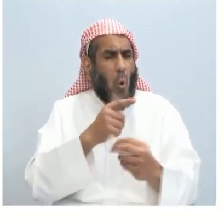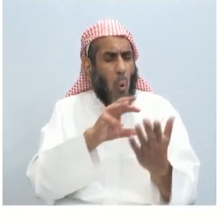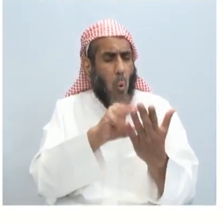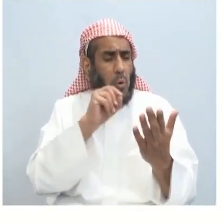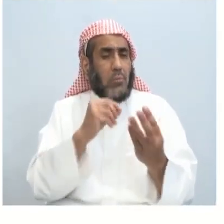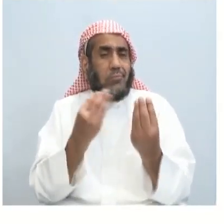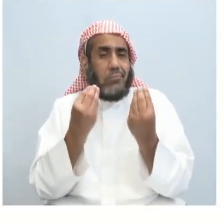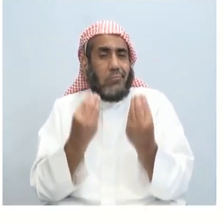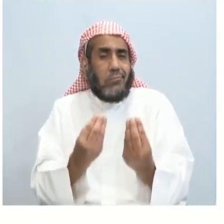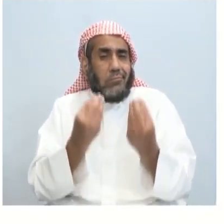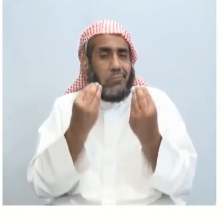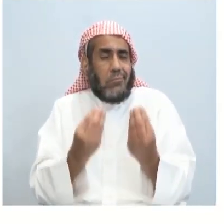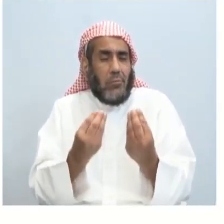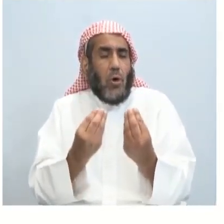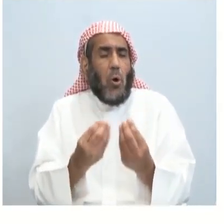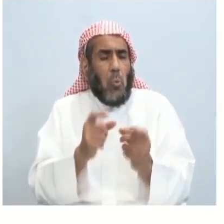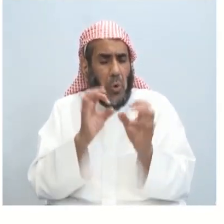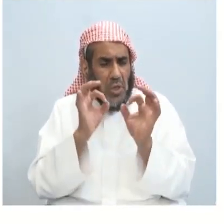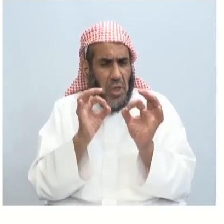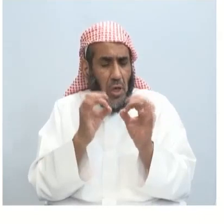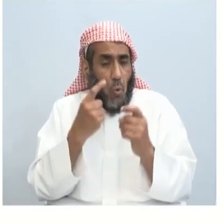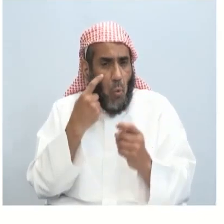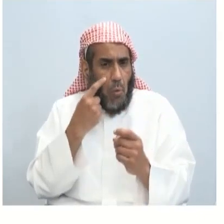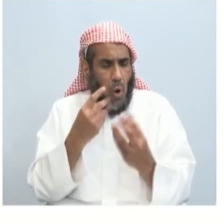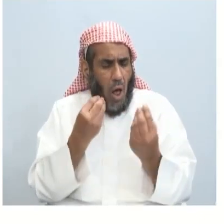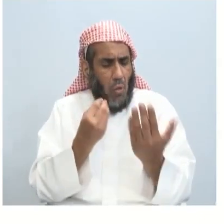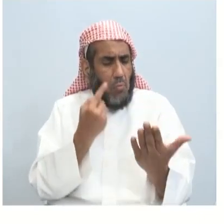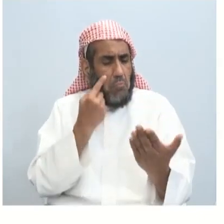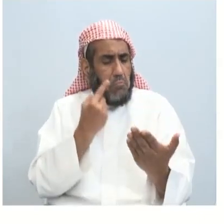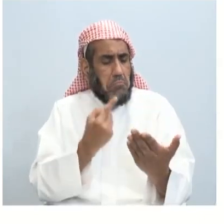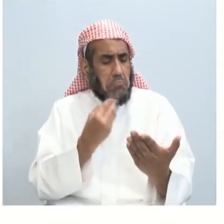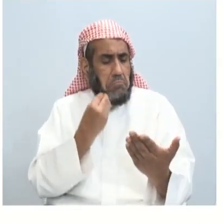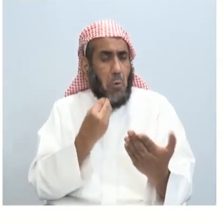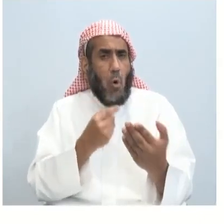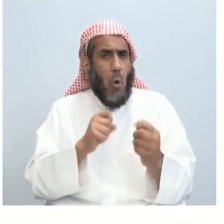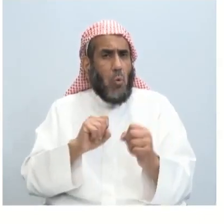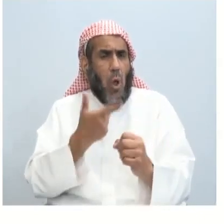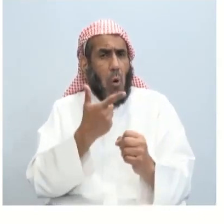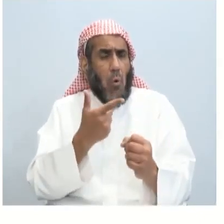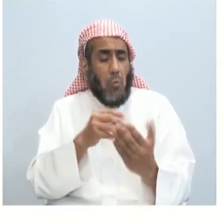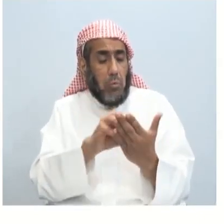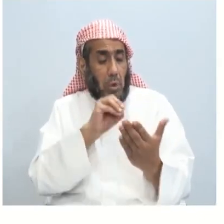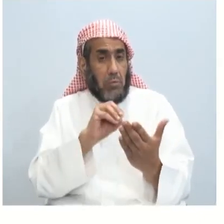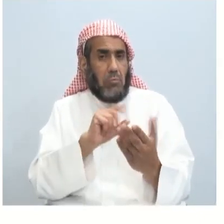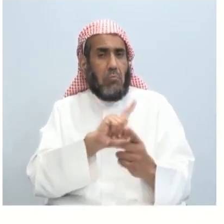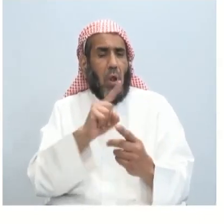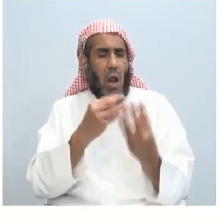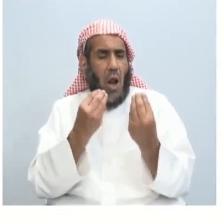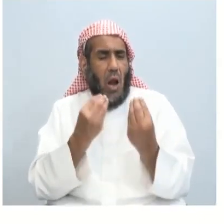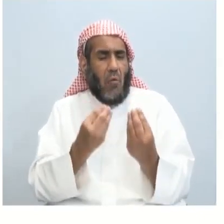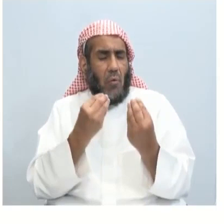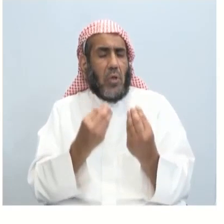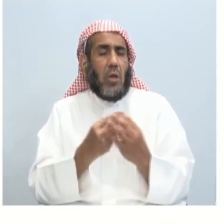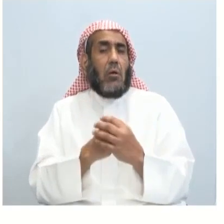والرفق والتاني والتدقيق والملاحظه تدل على اهميه التجربه وعدم التسرع في الاستنتاج وكذلك علاء الرفق